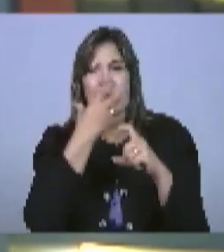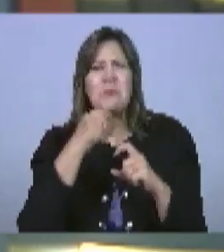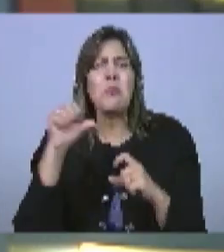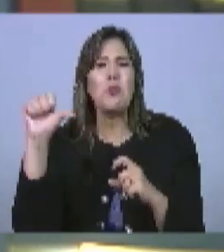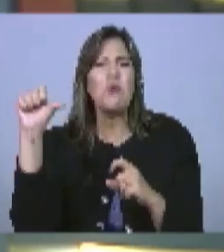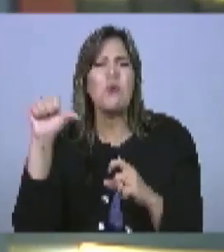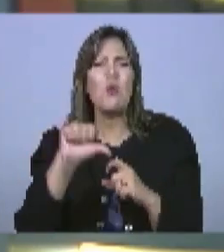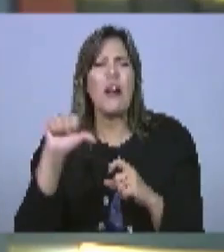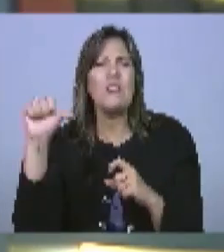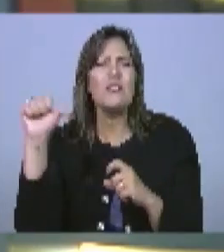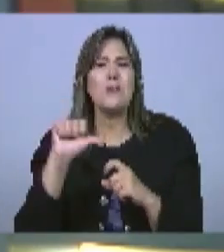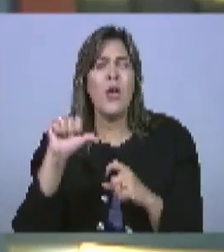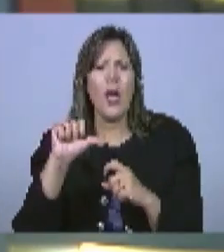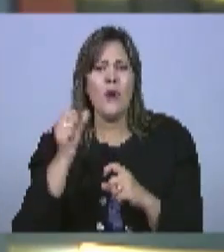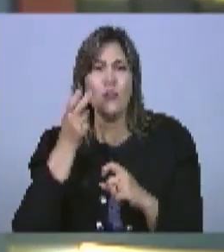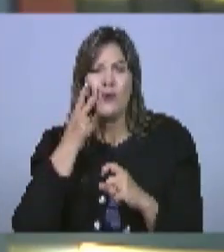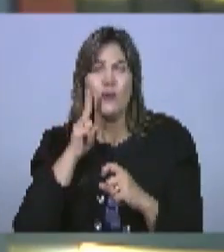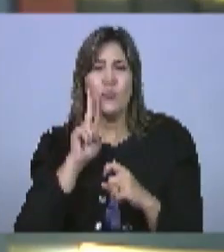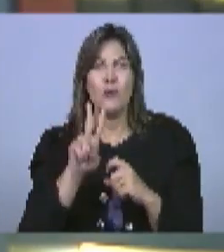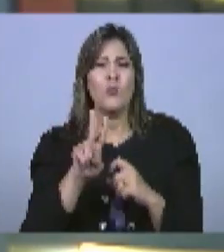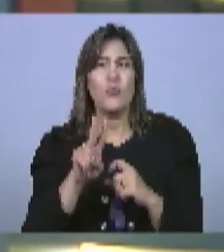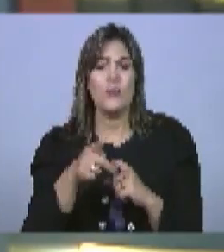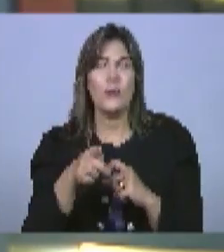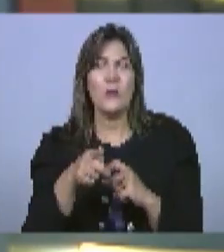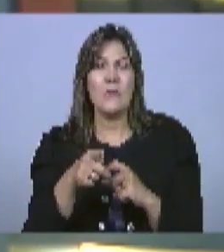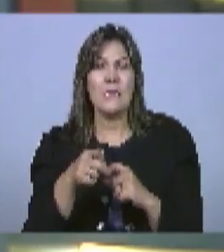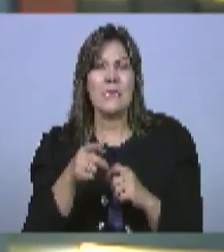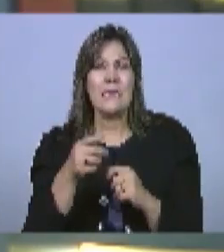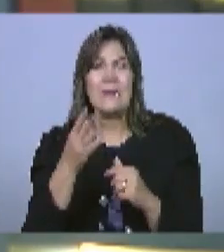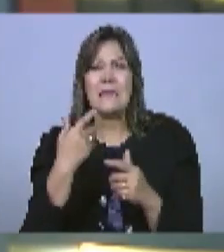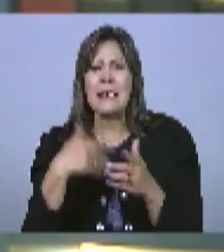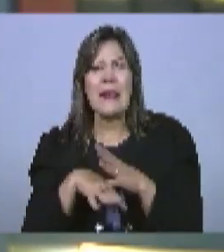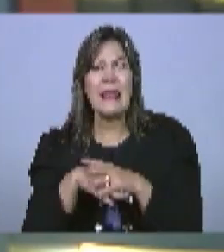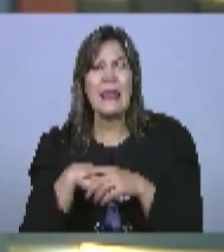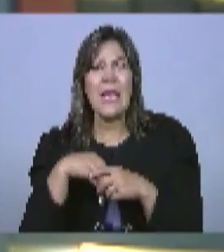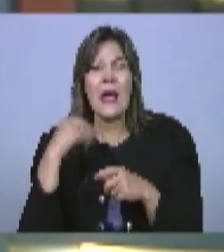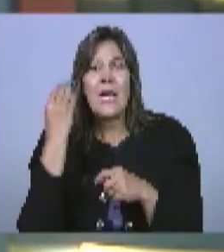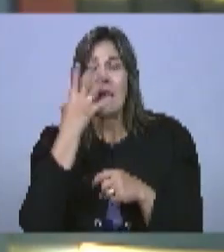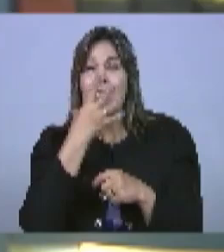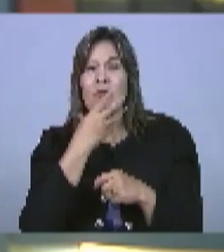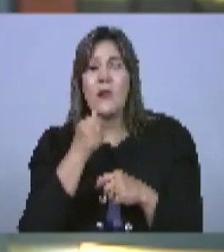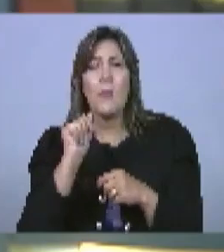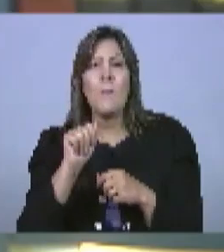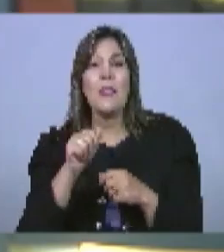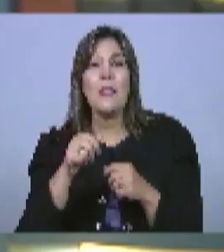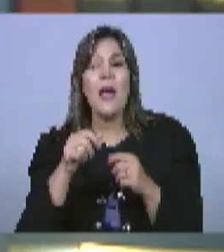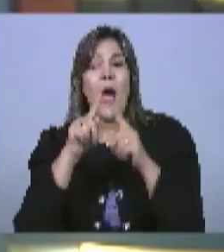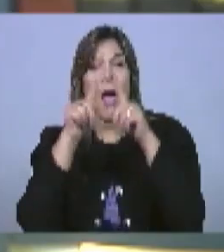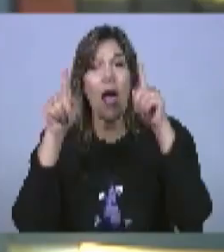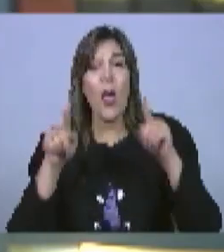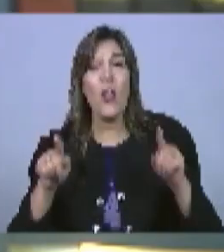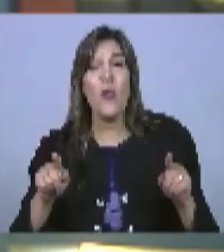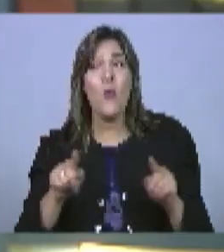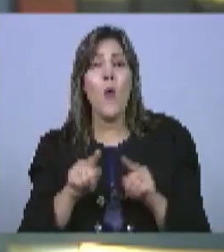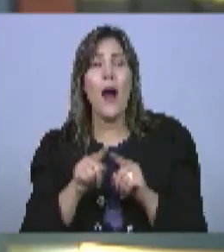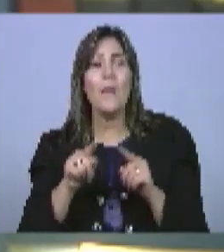القميئ والمشهد الذي اعاد انتاج لوحه العشاء الاخير ليونار